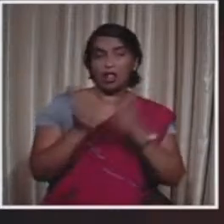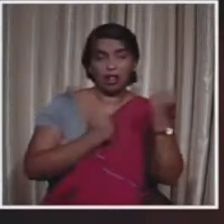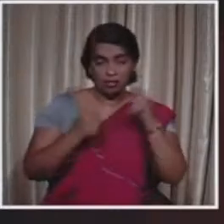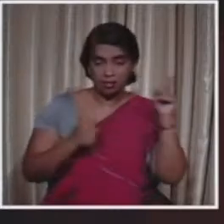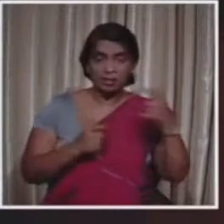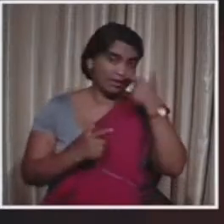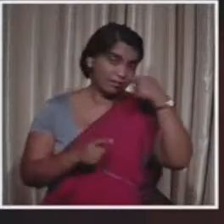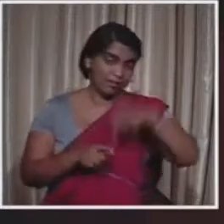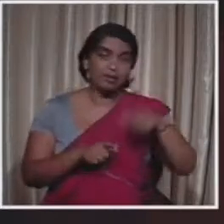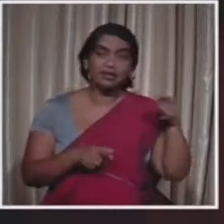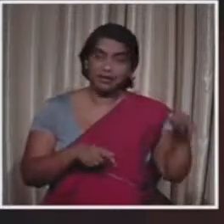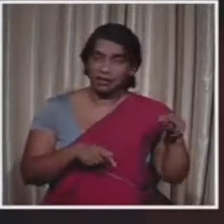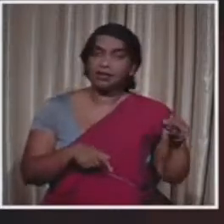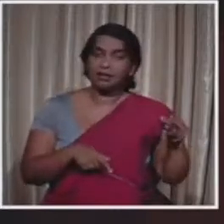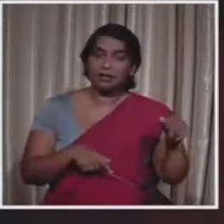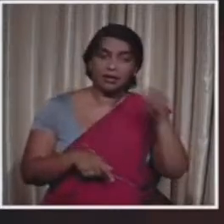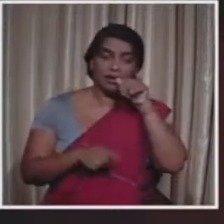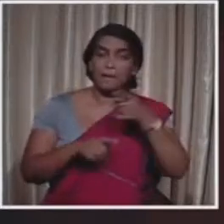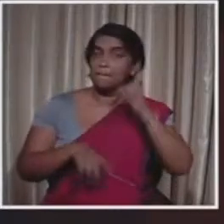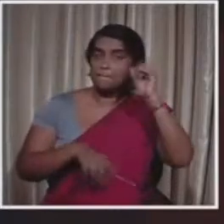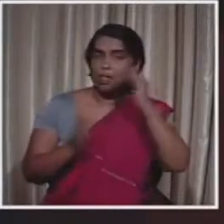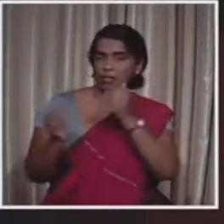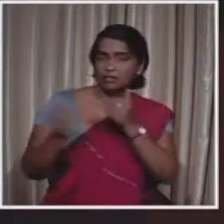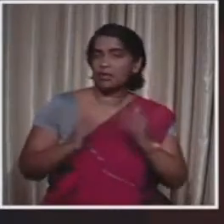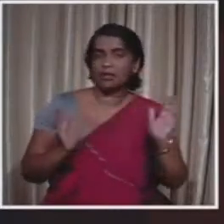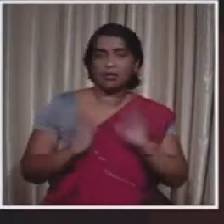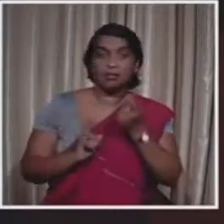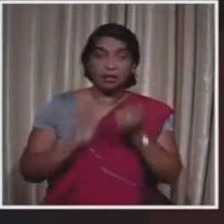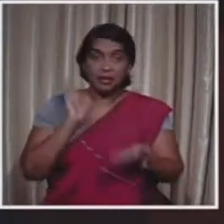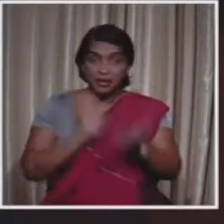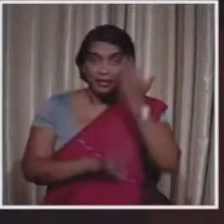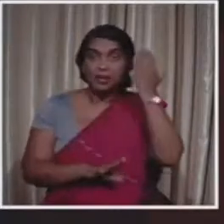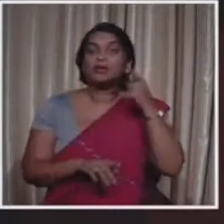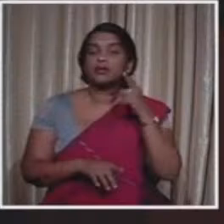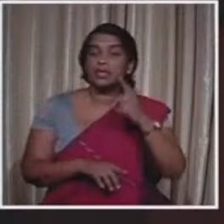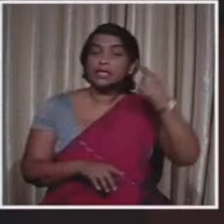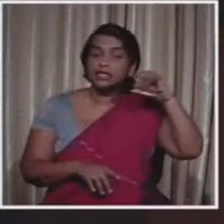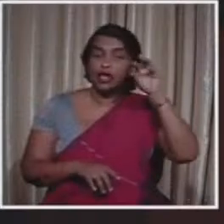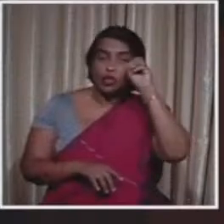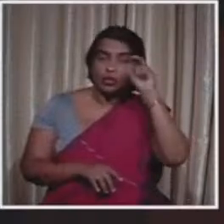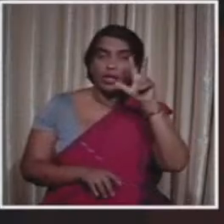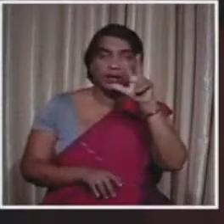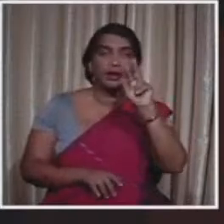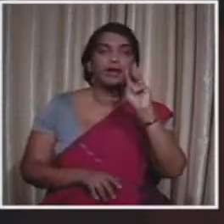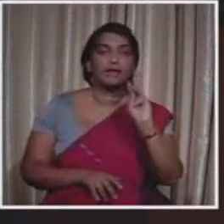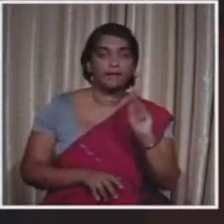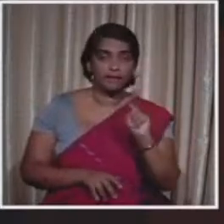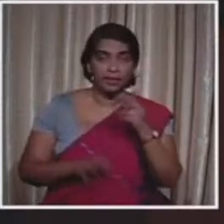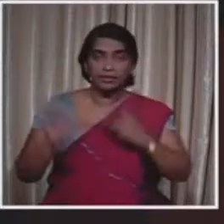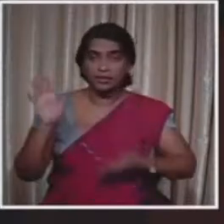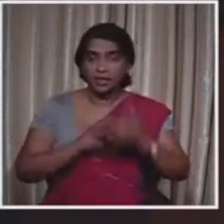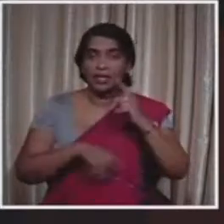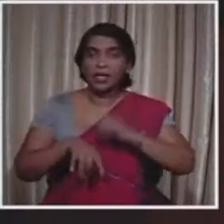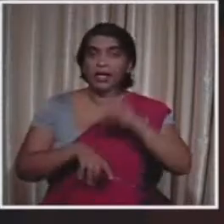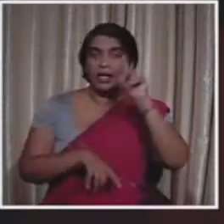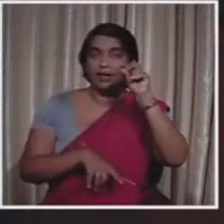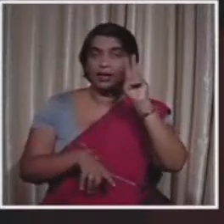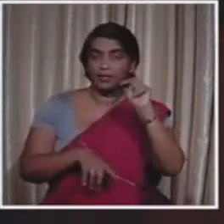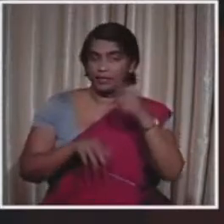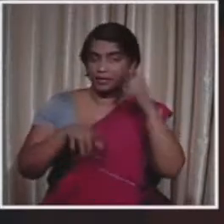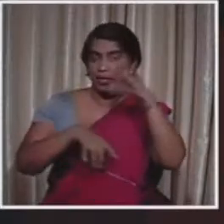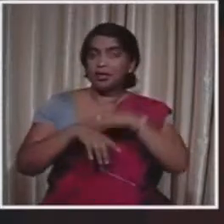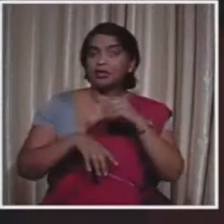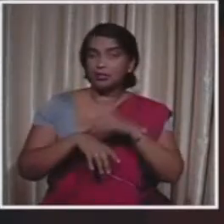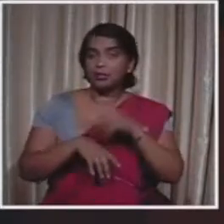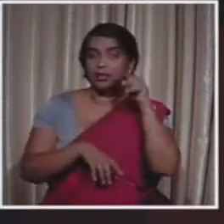කිසිම ආකාරයකින් මේක අපි ප්‍රමාද කරලත් නැහැ මිල වැඩි වුණාට පස්සේ තමයි ඊයේ උදේ 8යි 20ට පිටත් වෙච්ච එක 11යි 20ට කියලා තියෙන්නේ හැබැයි